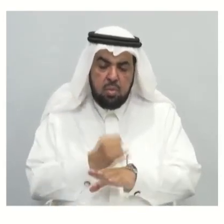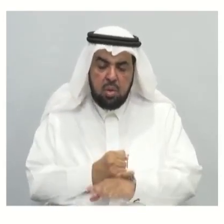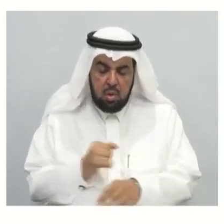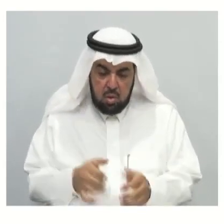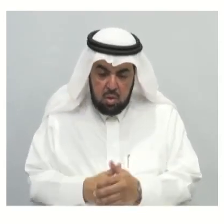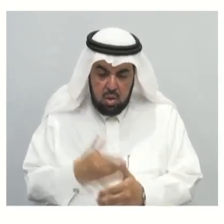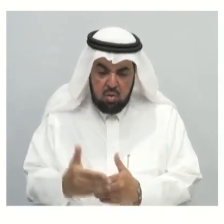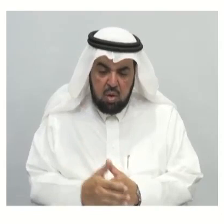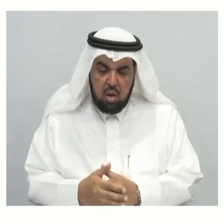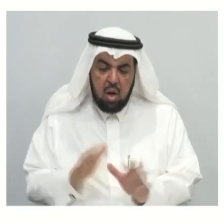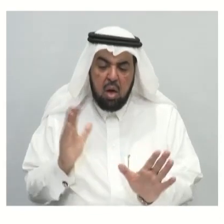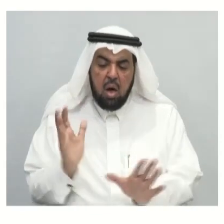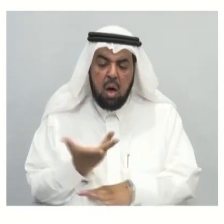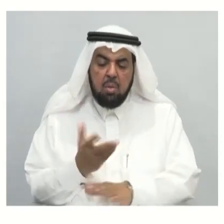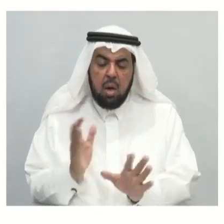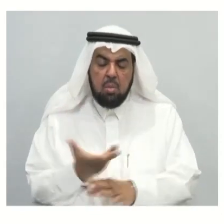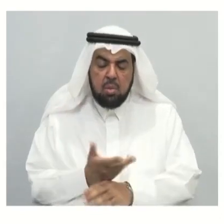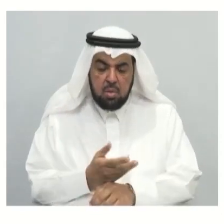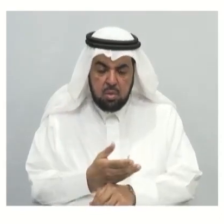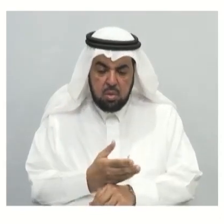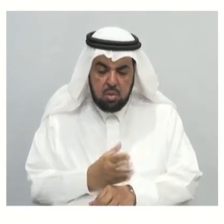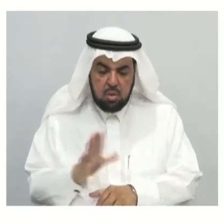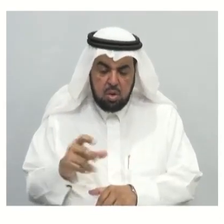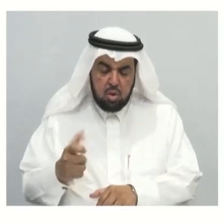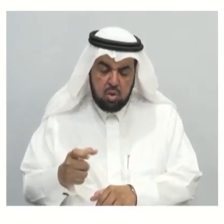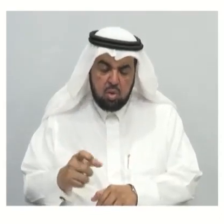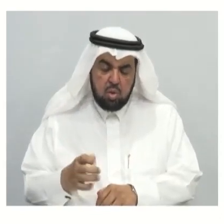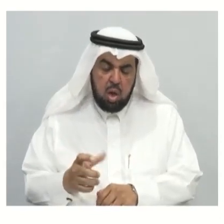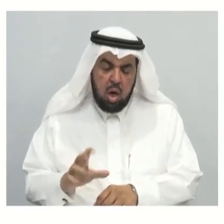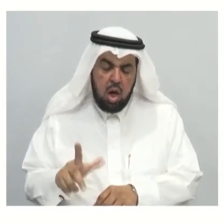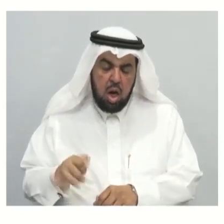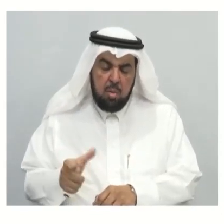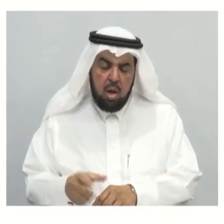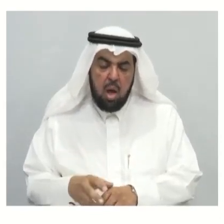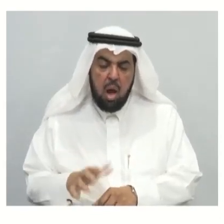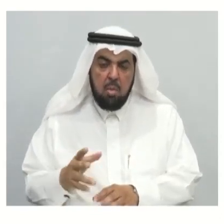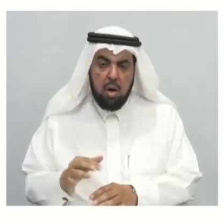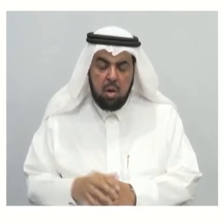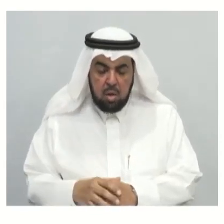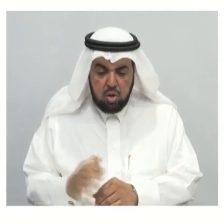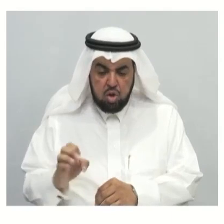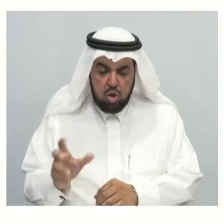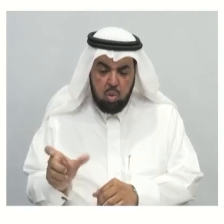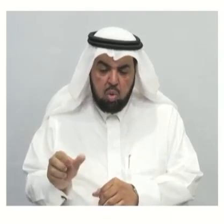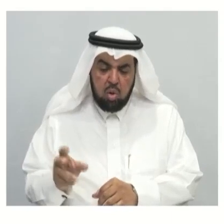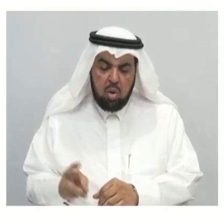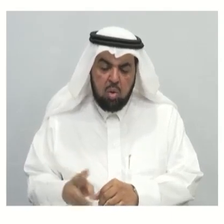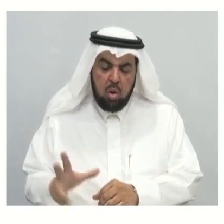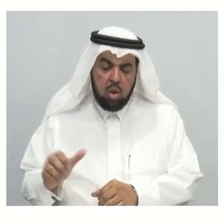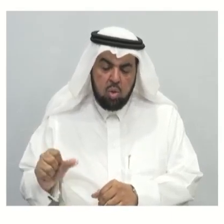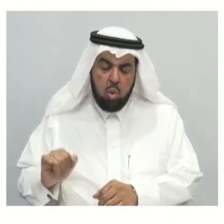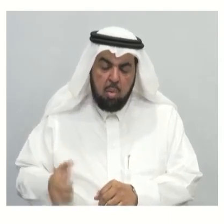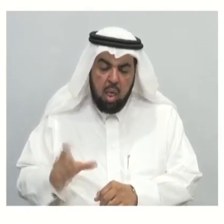اضافه الى السودان ليبيا تونس الجزائر المغرب موريتانيا جيبوتي والصومال